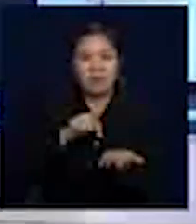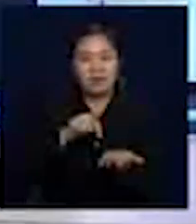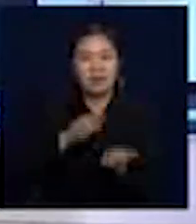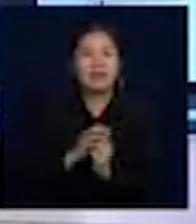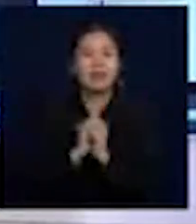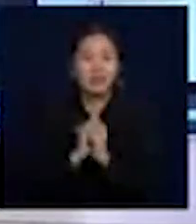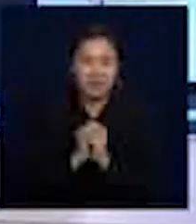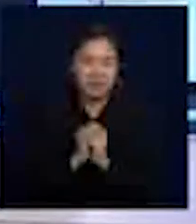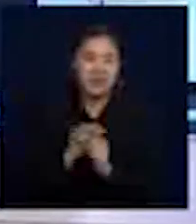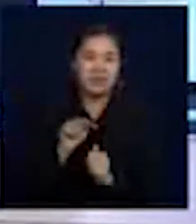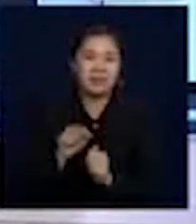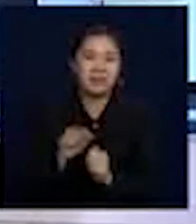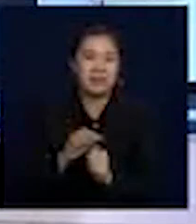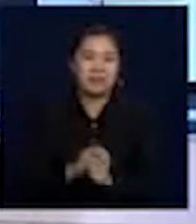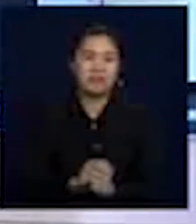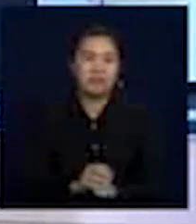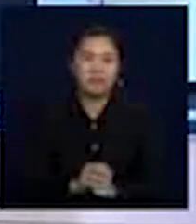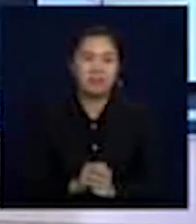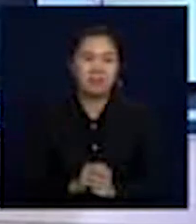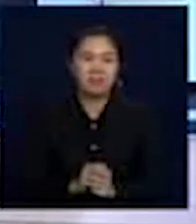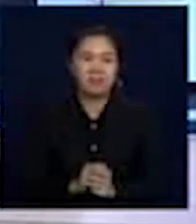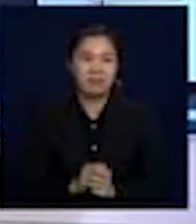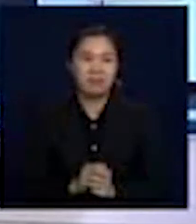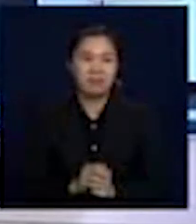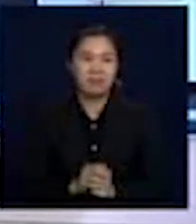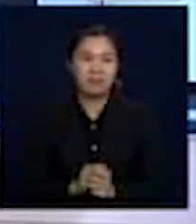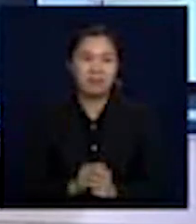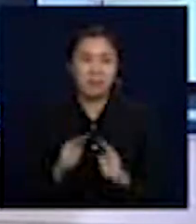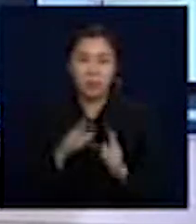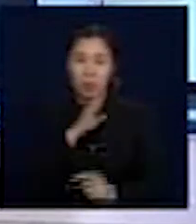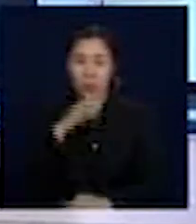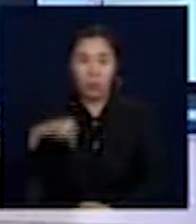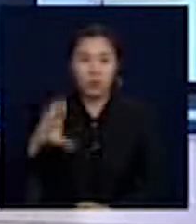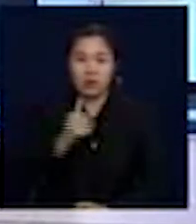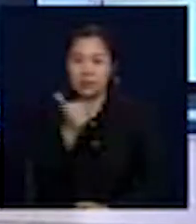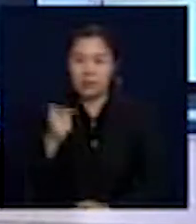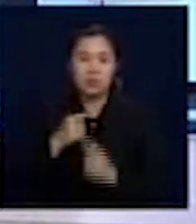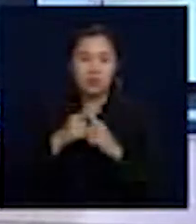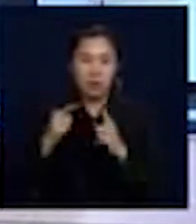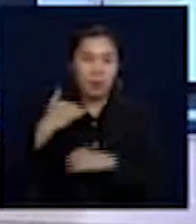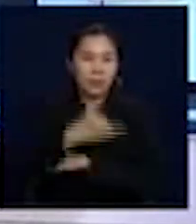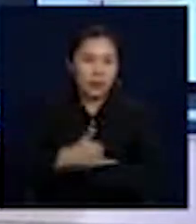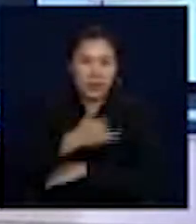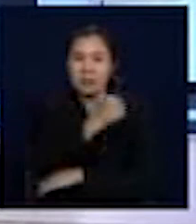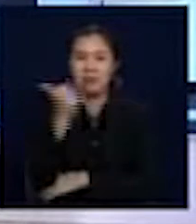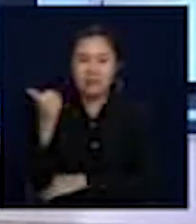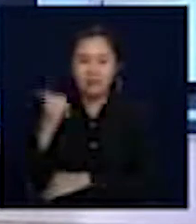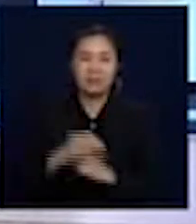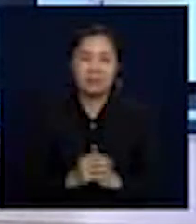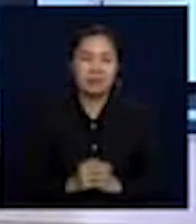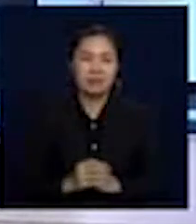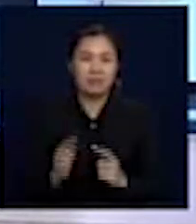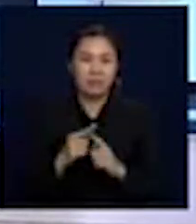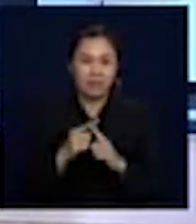จากจีนเท่านั้นถึงจะเป็นบริษัทชื่อนี้นำเข้ามาได้ถ้าเป็นบริษัทชื่ออื่นต้องเป็นประเทศอื่นชัดเจนฮะแต่คุณ